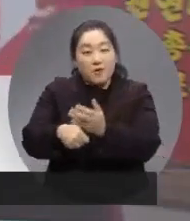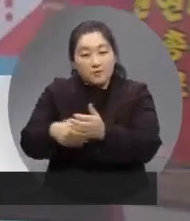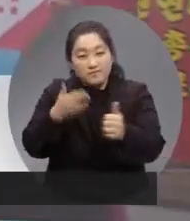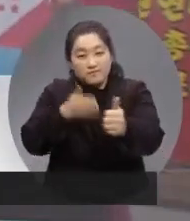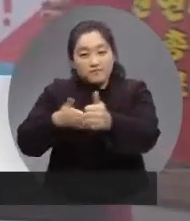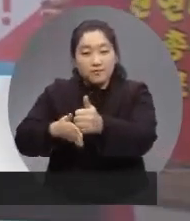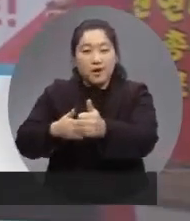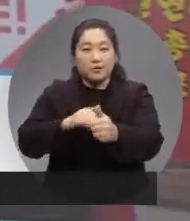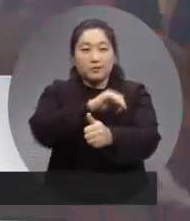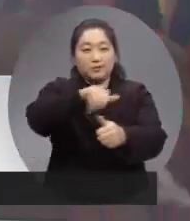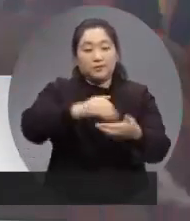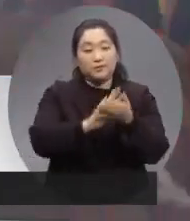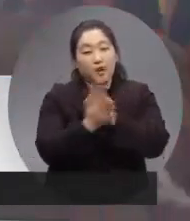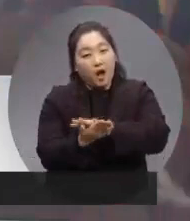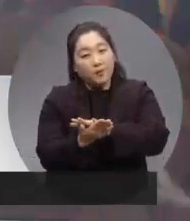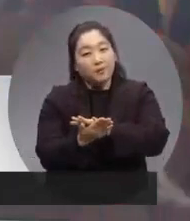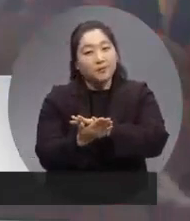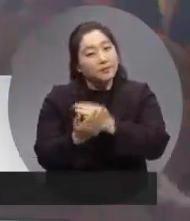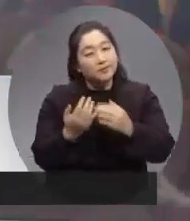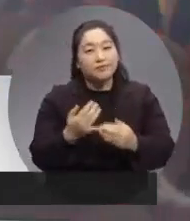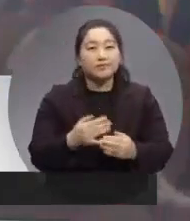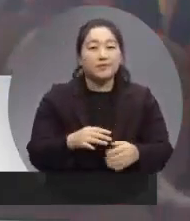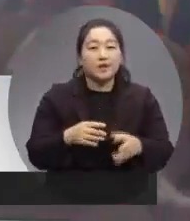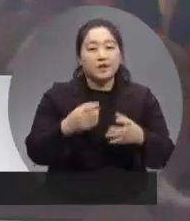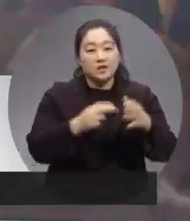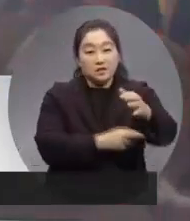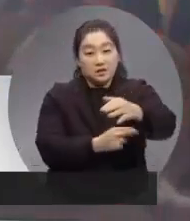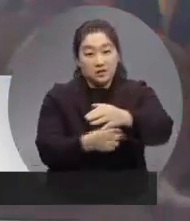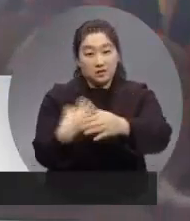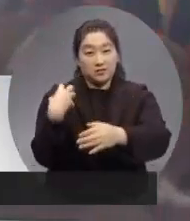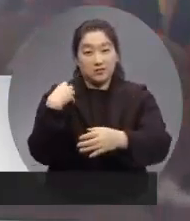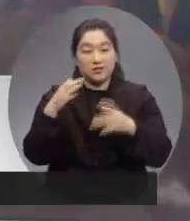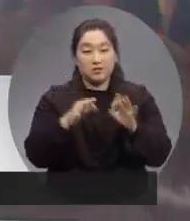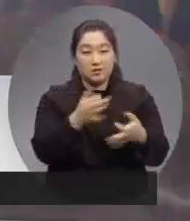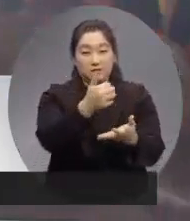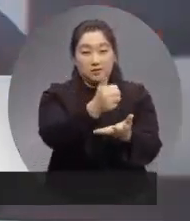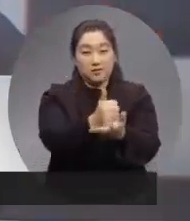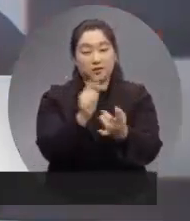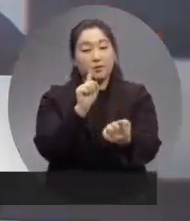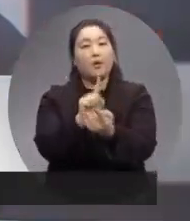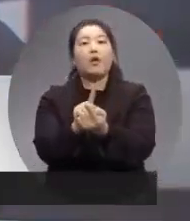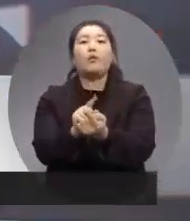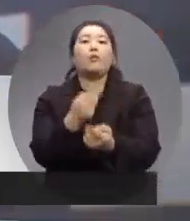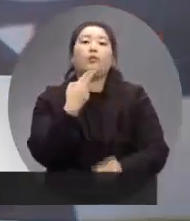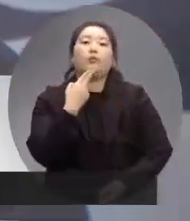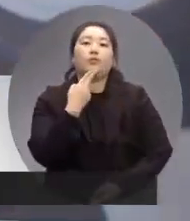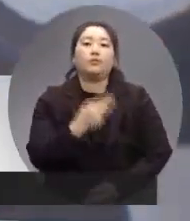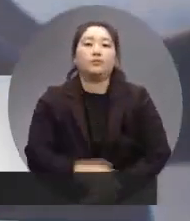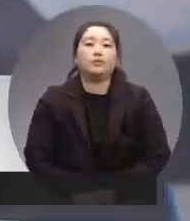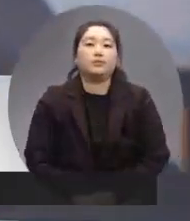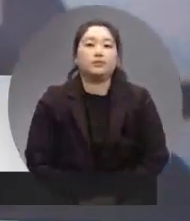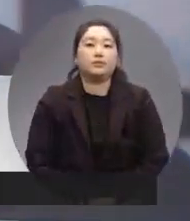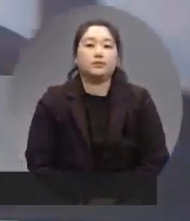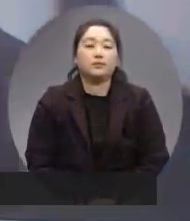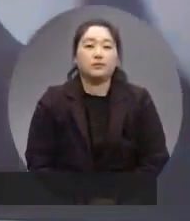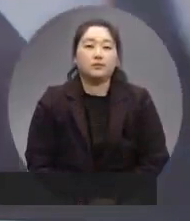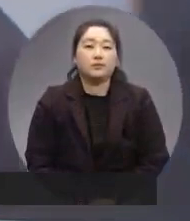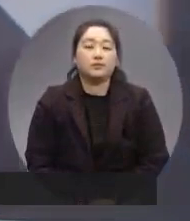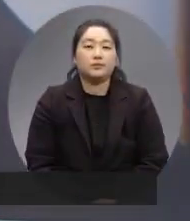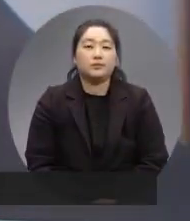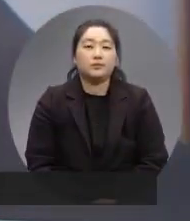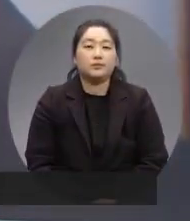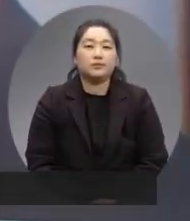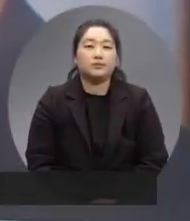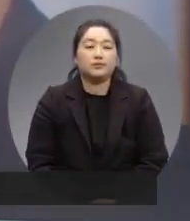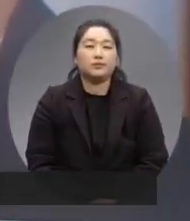분위기 반전이 절실한 상황인데 가교 역할이 예상됐던 김용환 지사와의 만남은 이뤄지지 않았습니다. 정재영